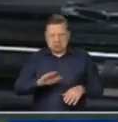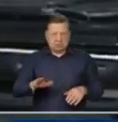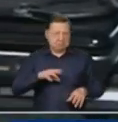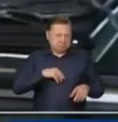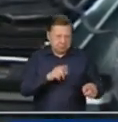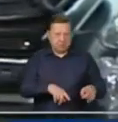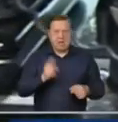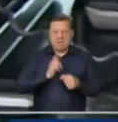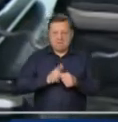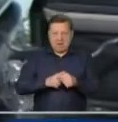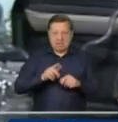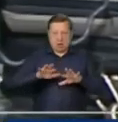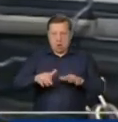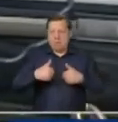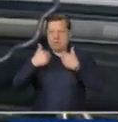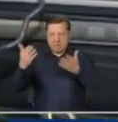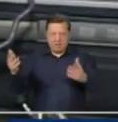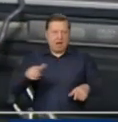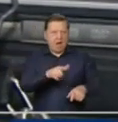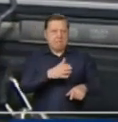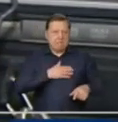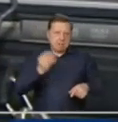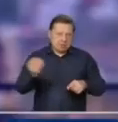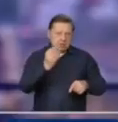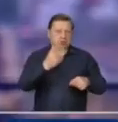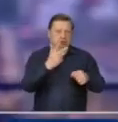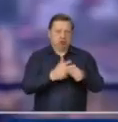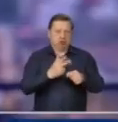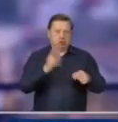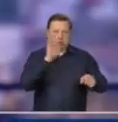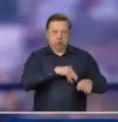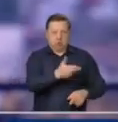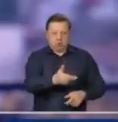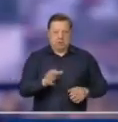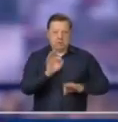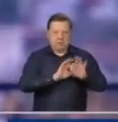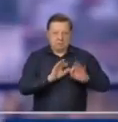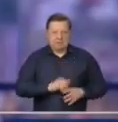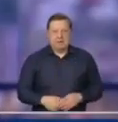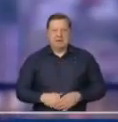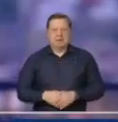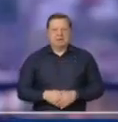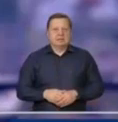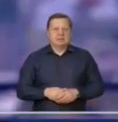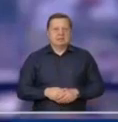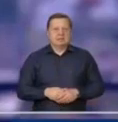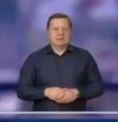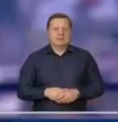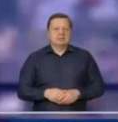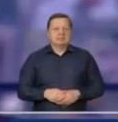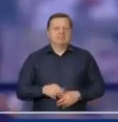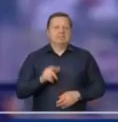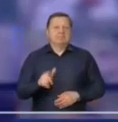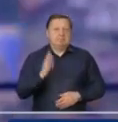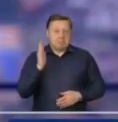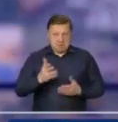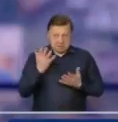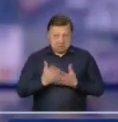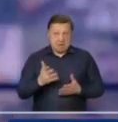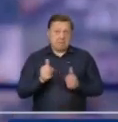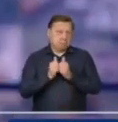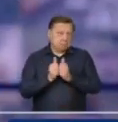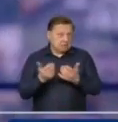20 komputerów, a sprzętu jest na kolejnych 30. Gdy wyjadą na misję, będą musieli zmierzyć się z różnymi,